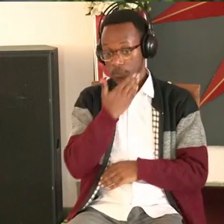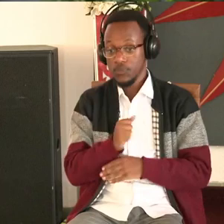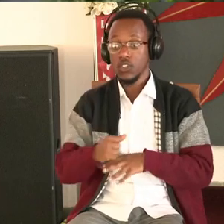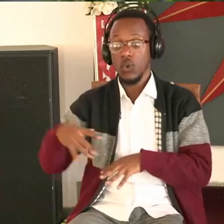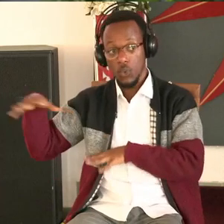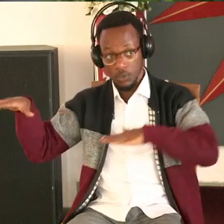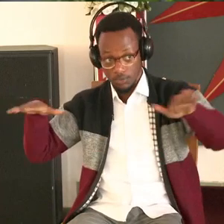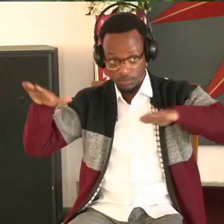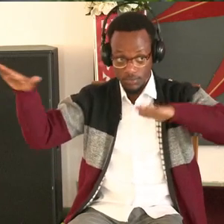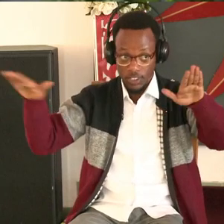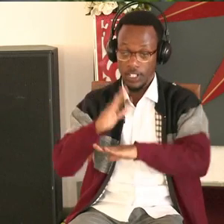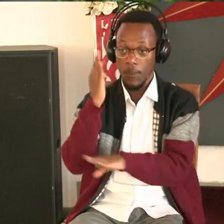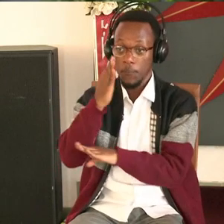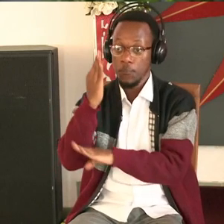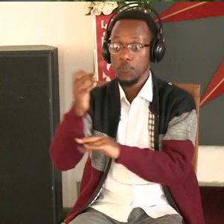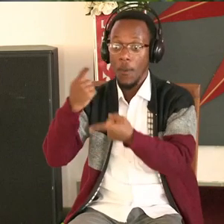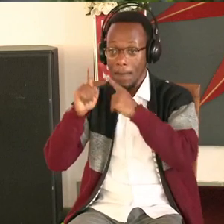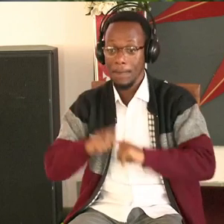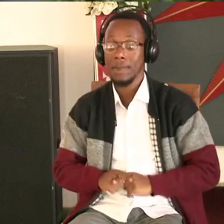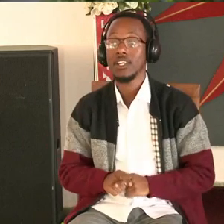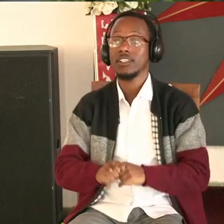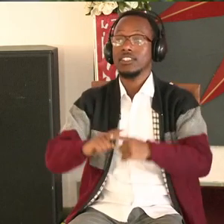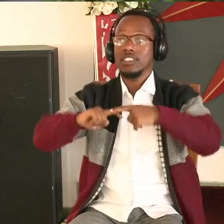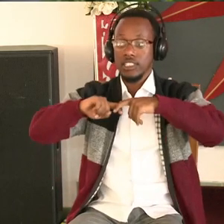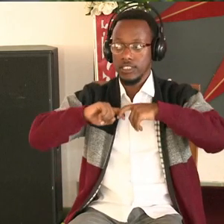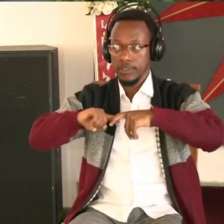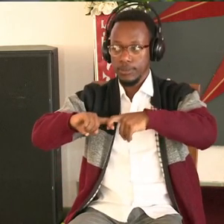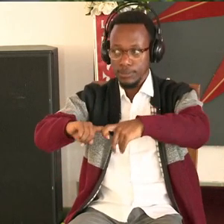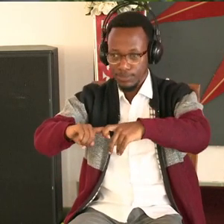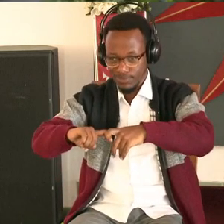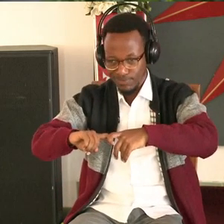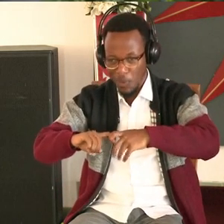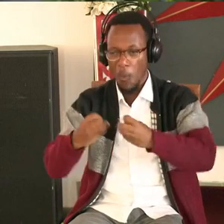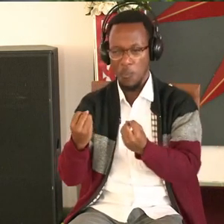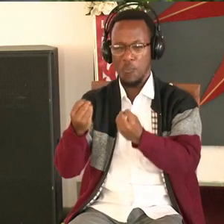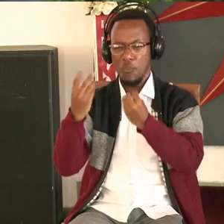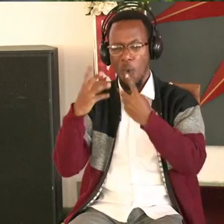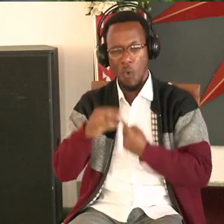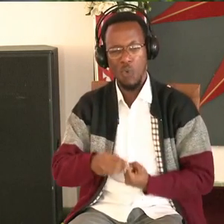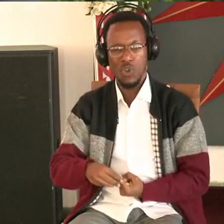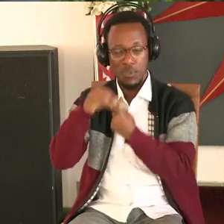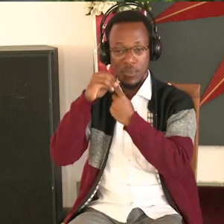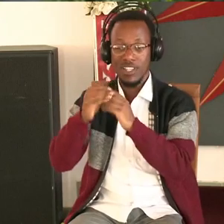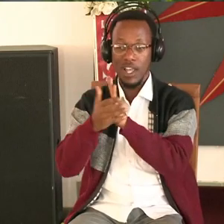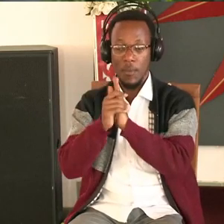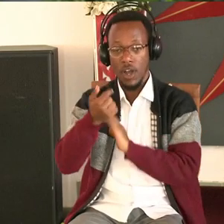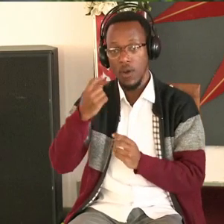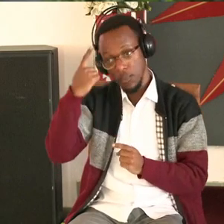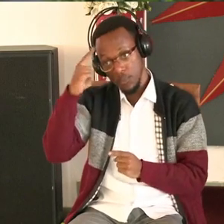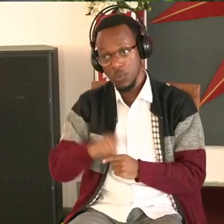en particulier a une signification particulière pour moi.